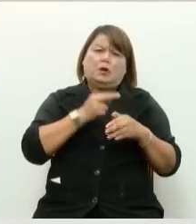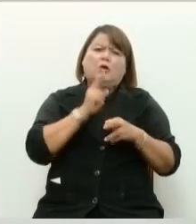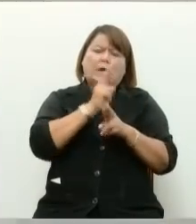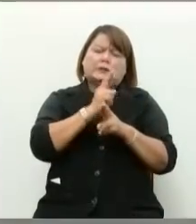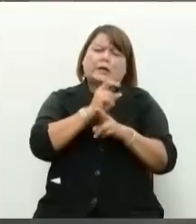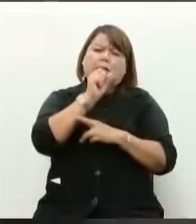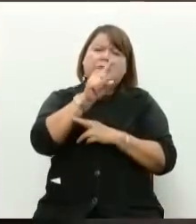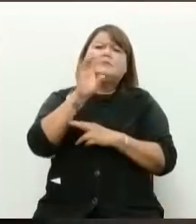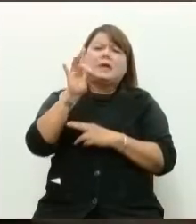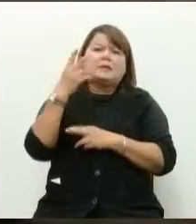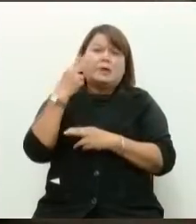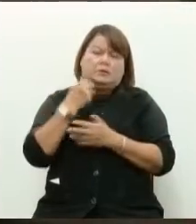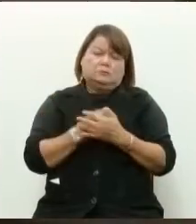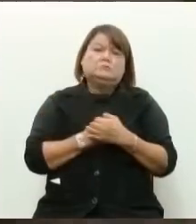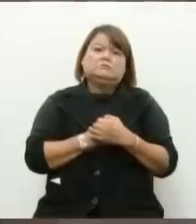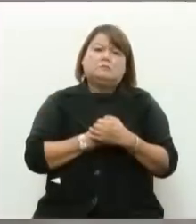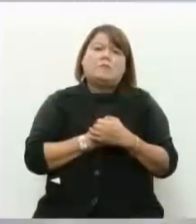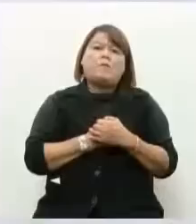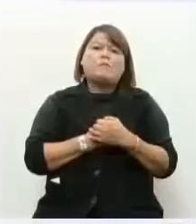ไหม